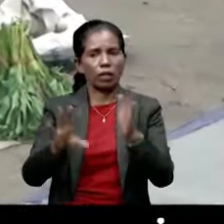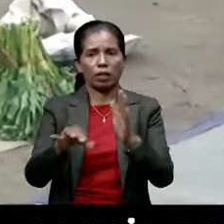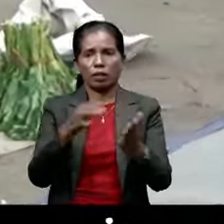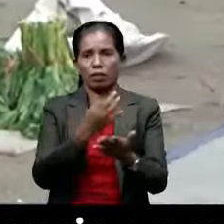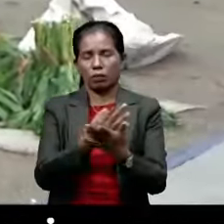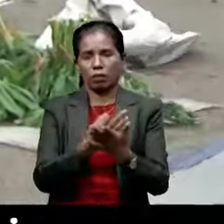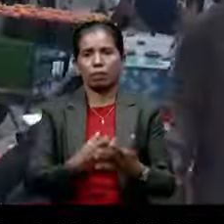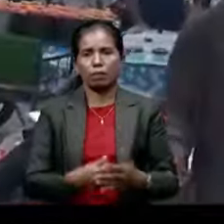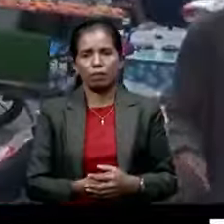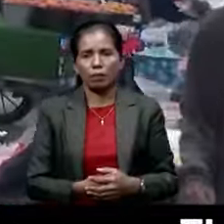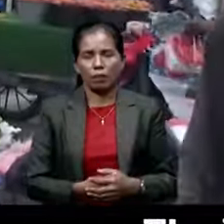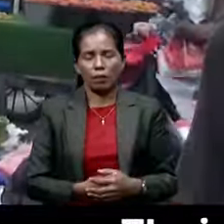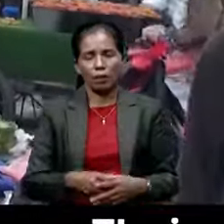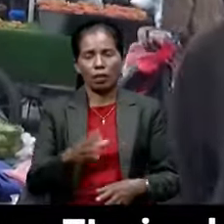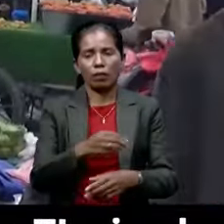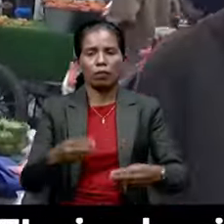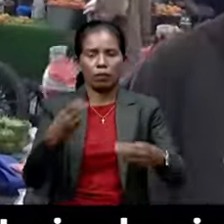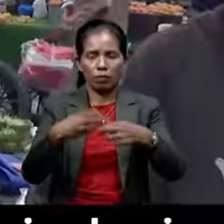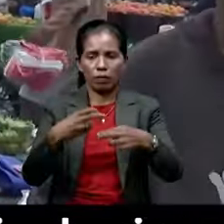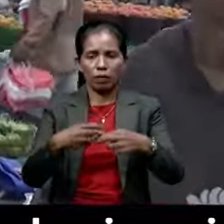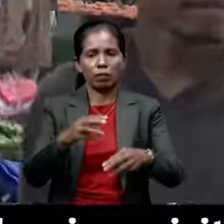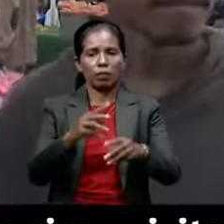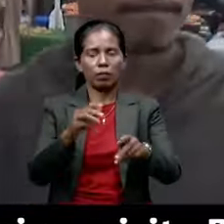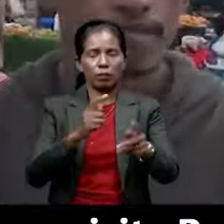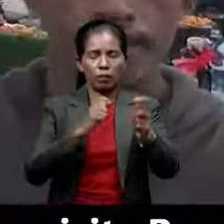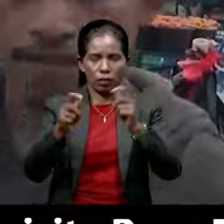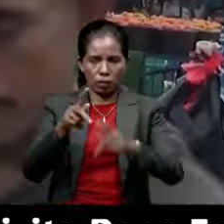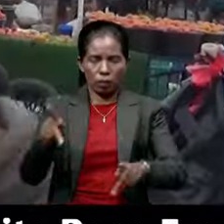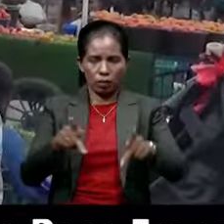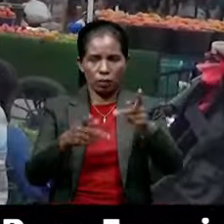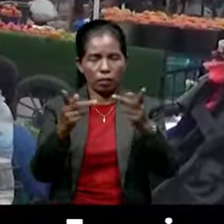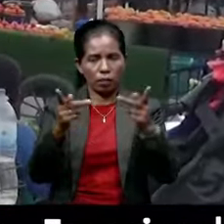rendimento. Situasaun idene fo impacto Taibes ba movimento transporte publik ia